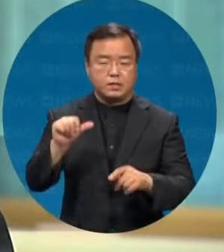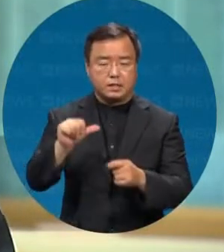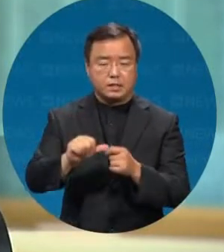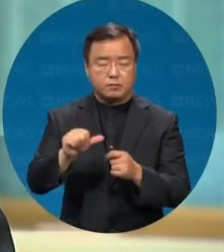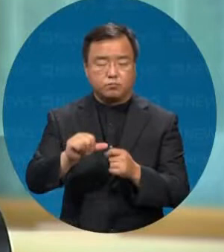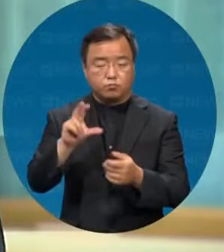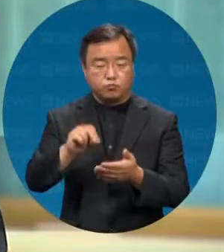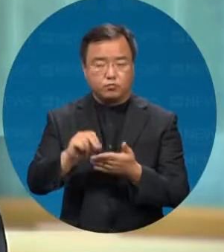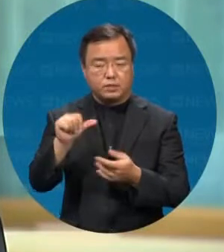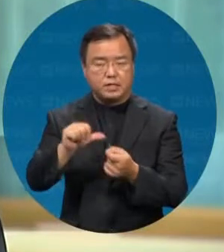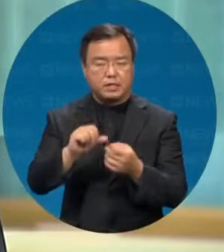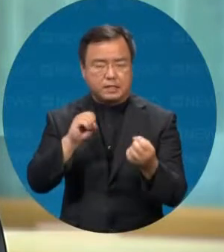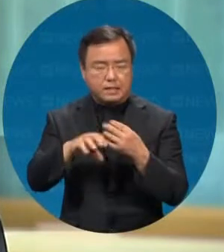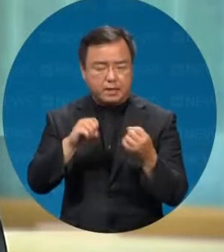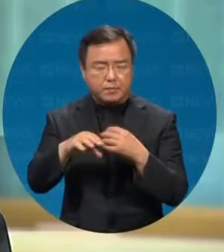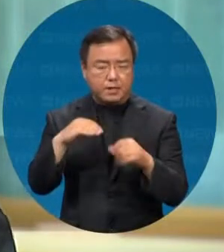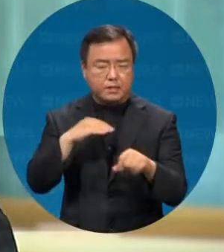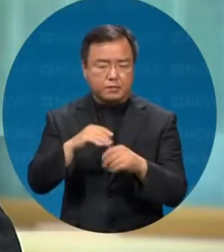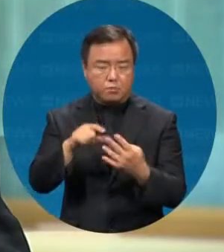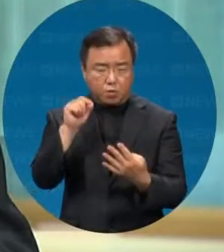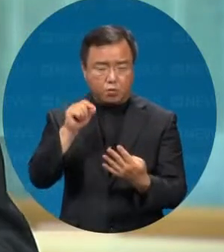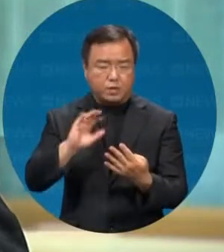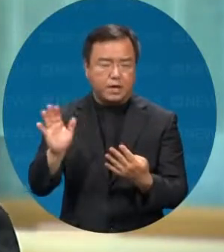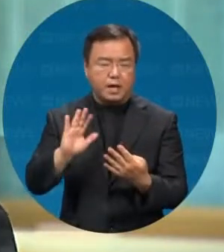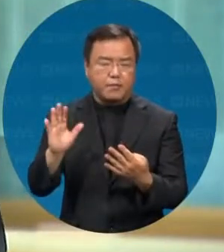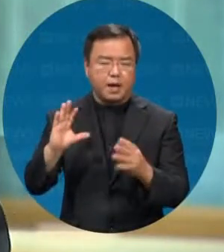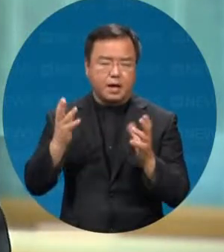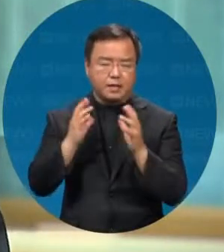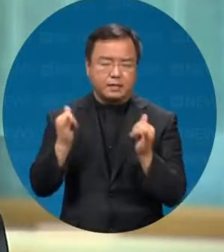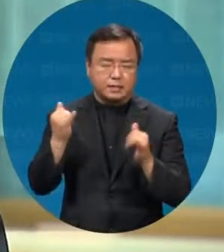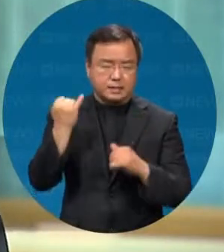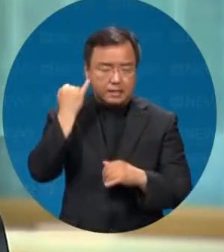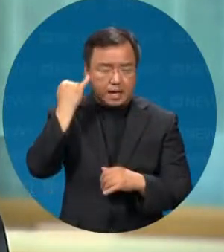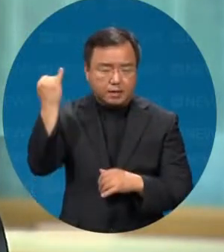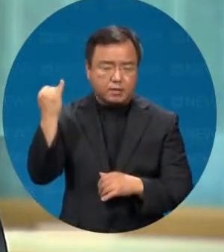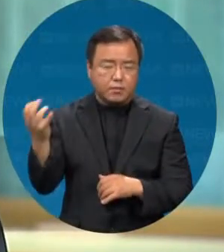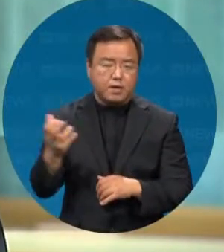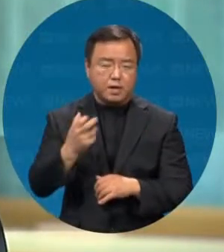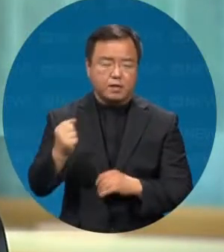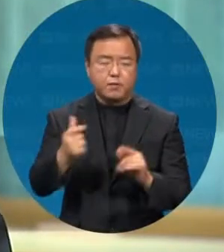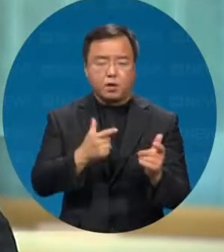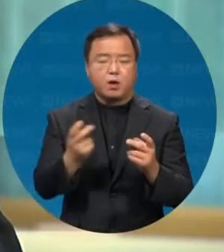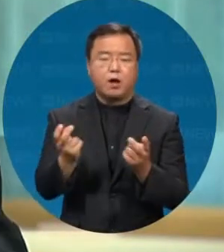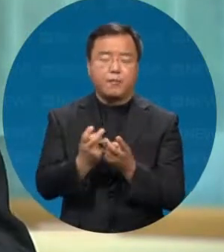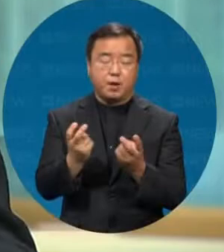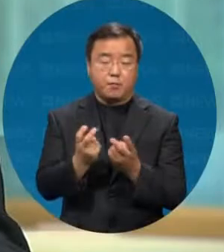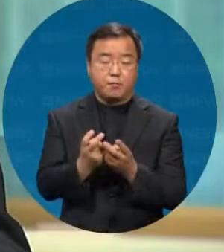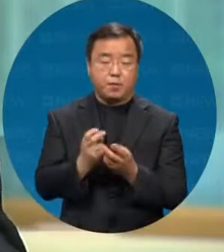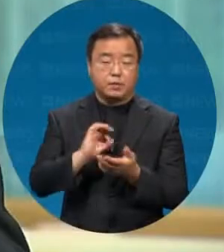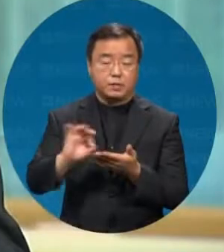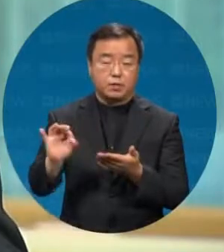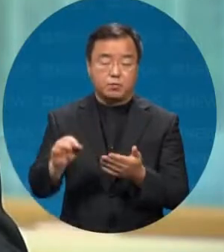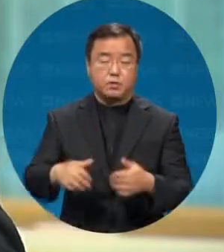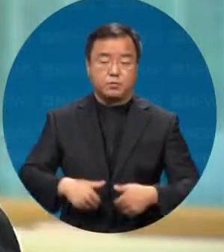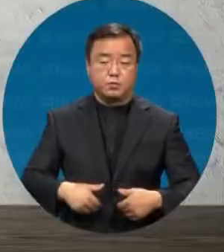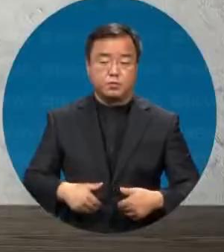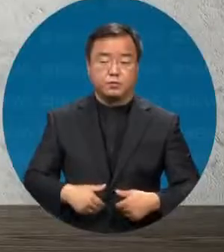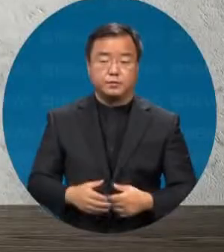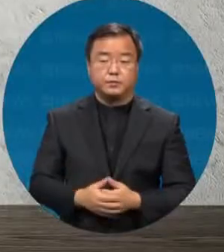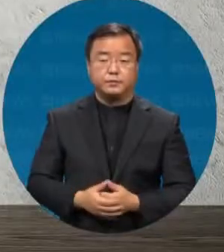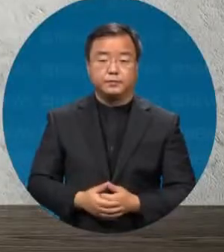오지선다형이 아닌 아이들의 창의성을 발휘할 수 있는 여러 가지 방법들을 이제 도입을 해야 할 필요가 있다.